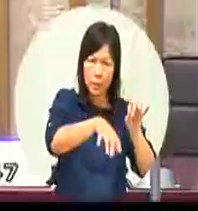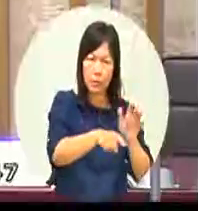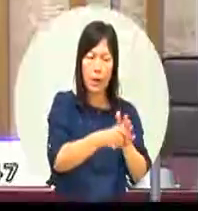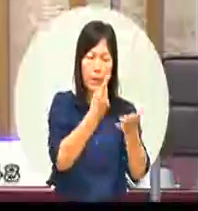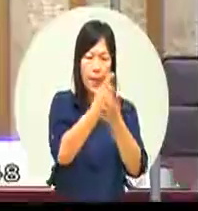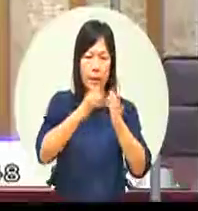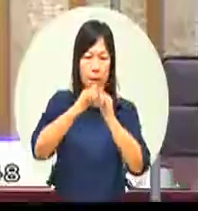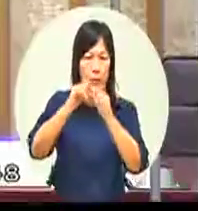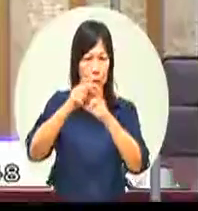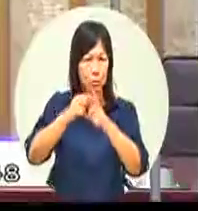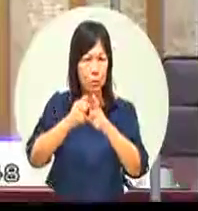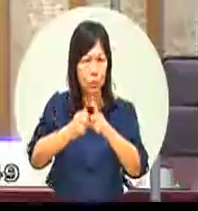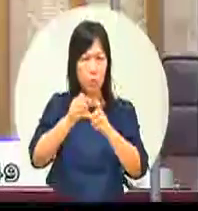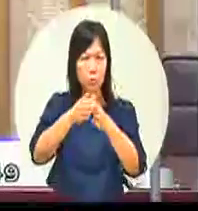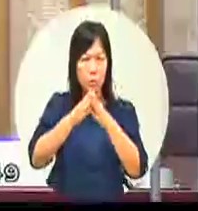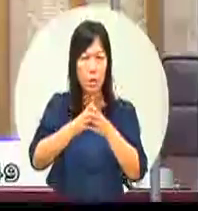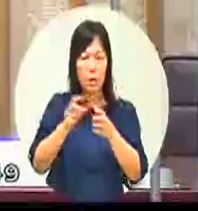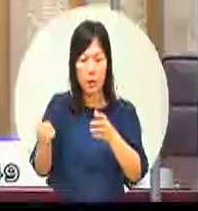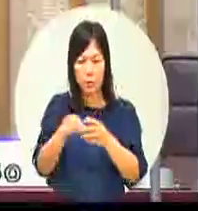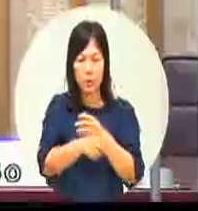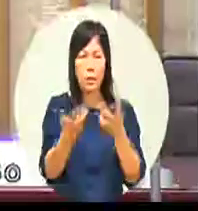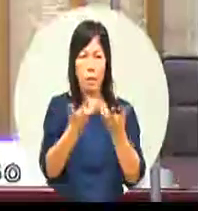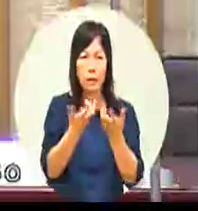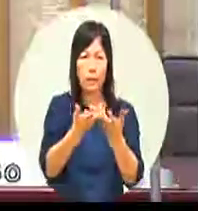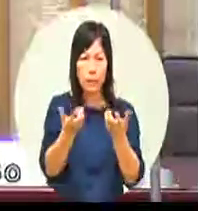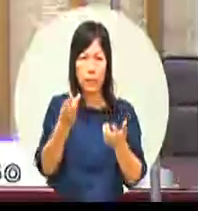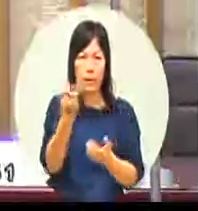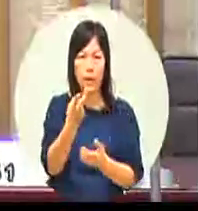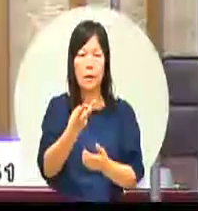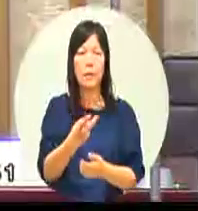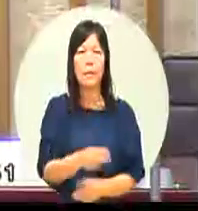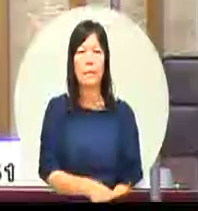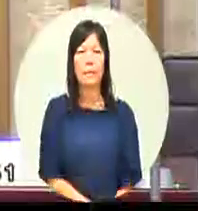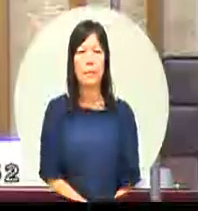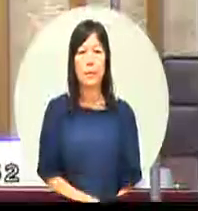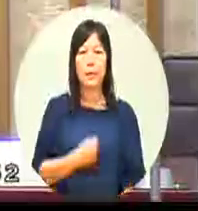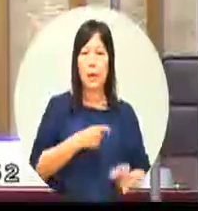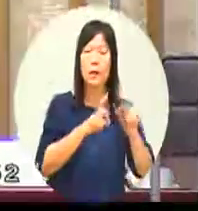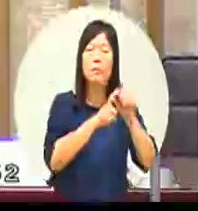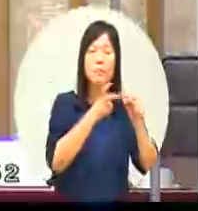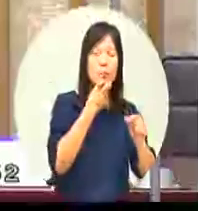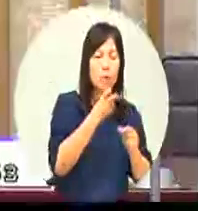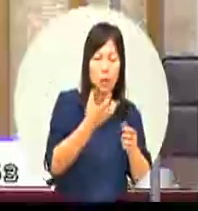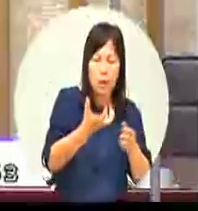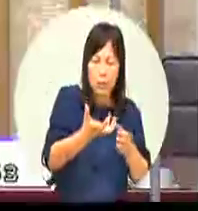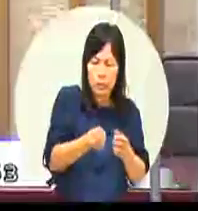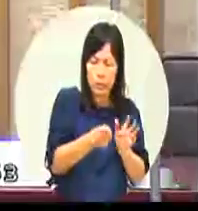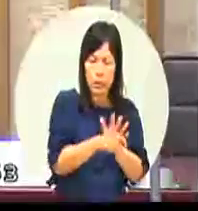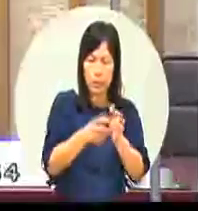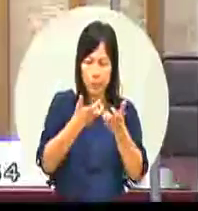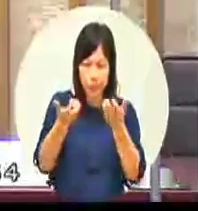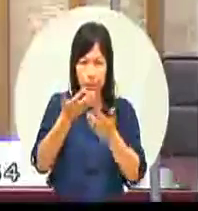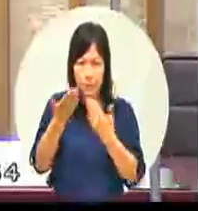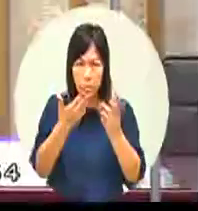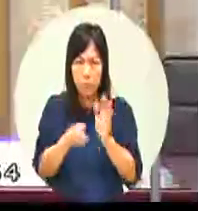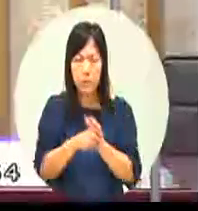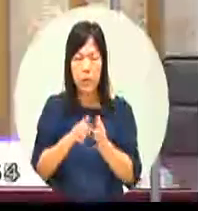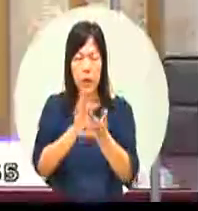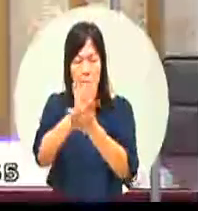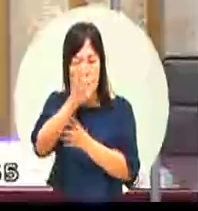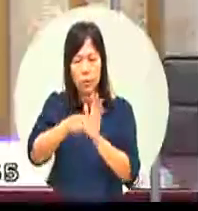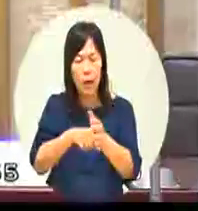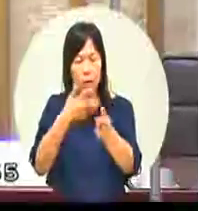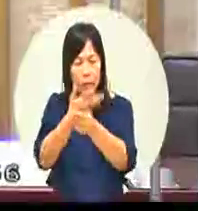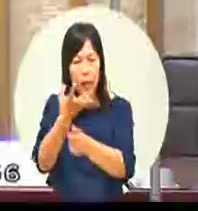社区，所以大概最能办。那今嘛，阮甲营建署就是就这个三权的厘清啊，甲未来到底要有几个管委会，因